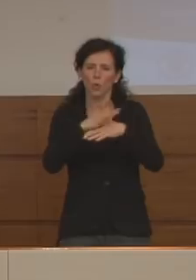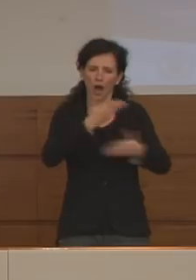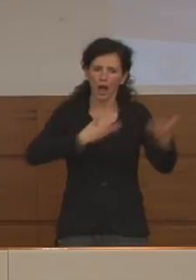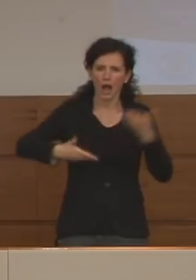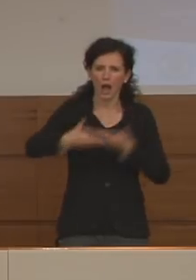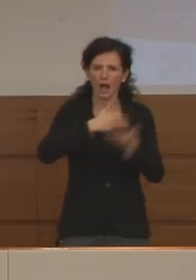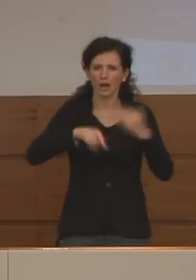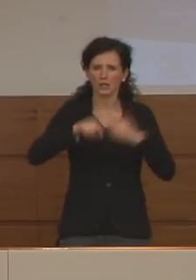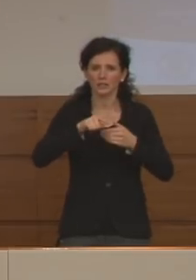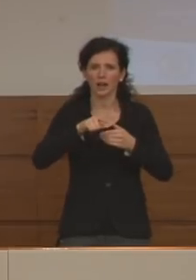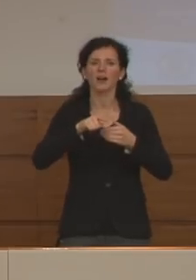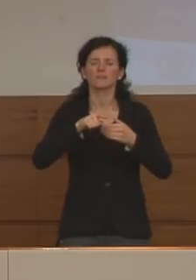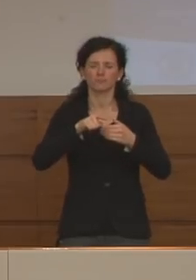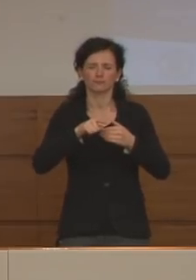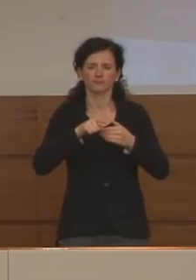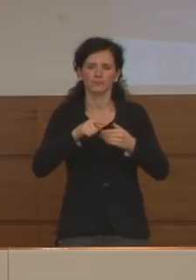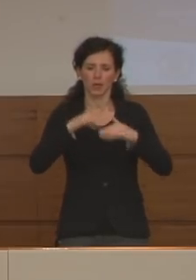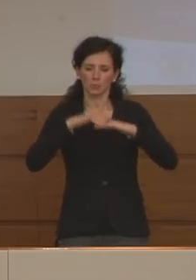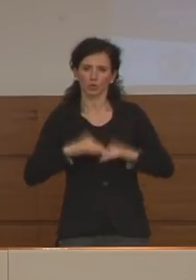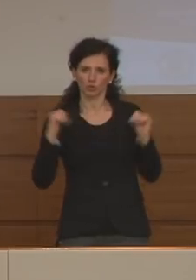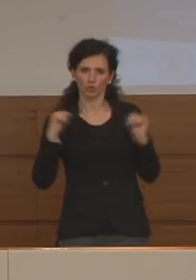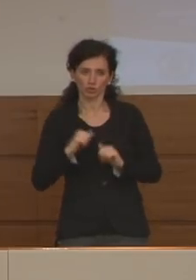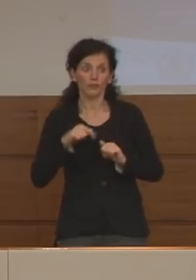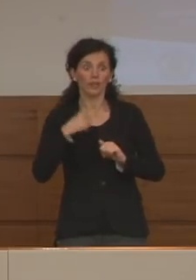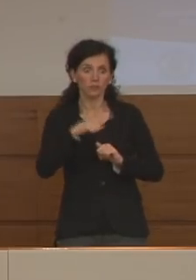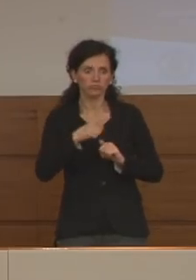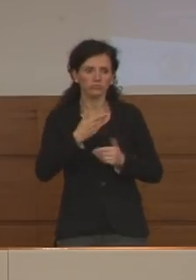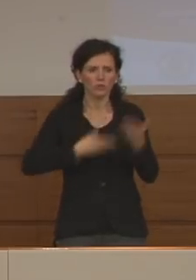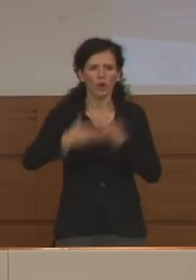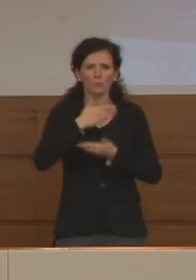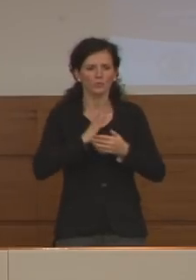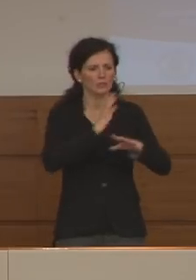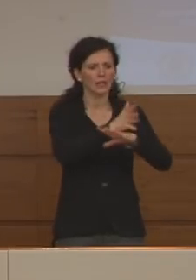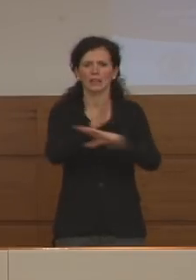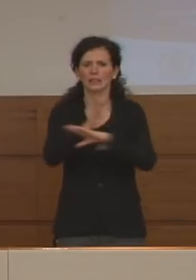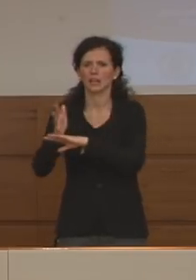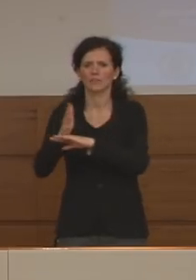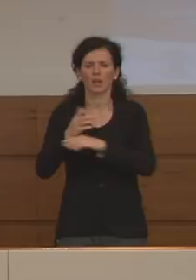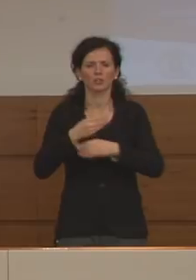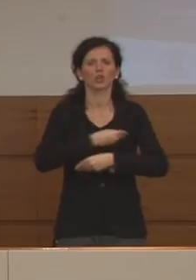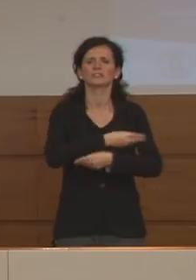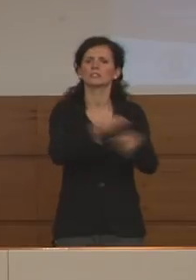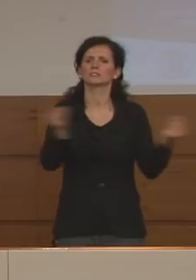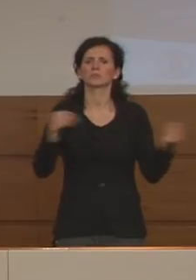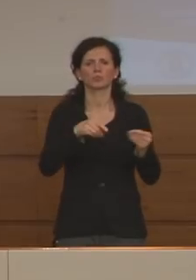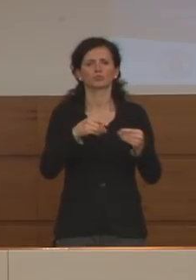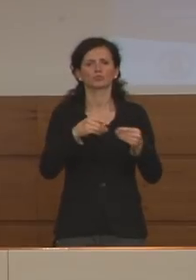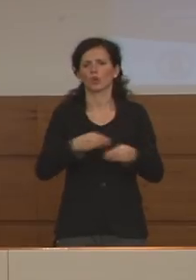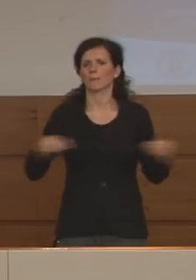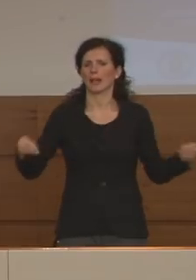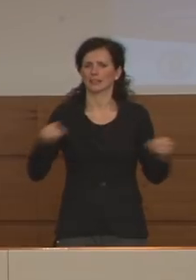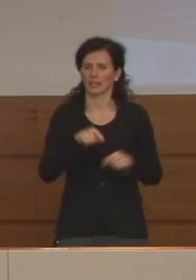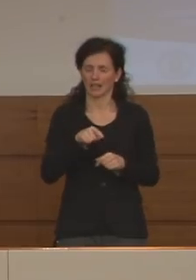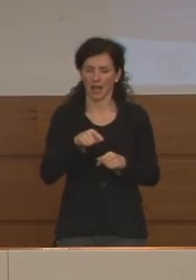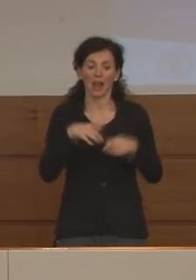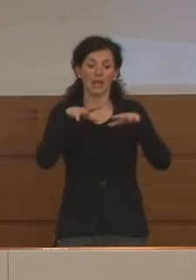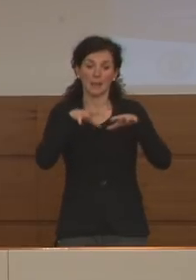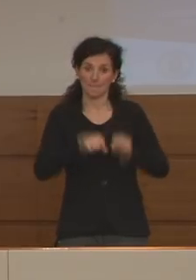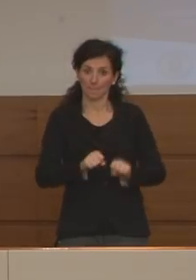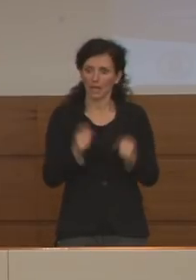del sistema di protezione civile quindi grazie a questo rinnovato impegno e rinnovata